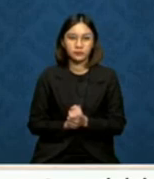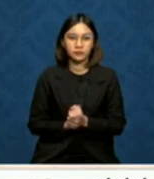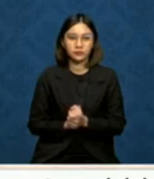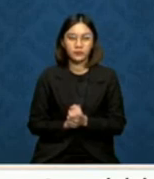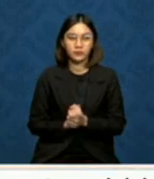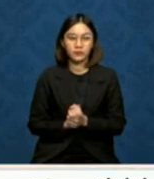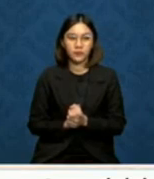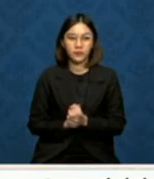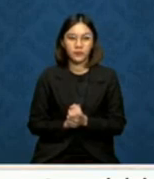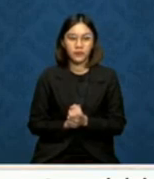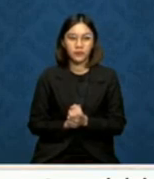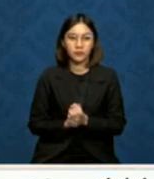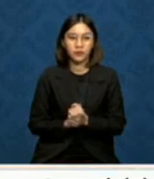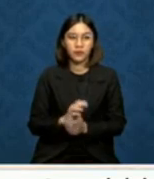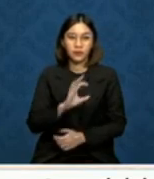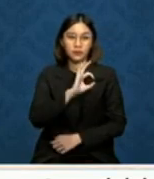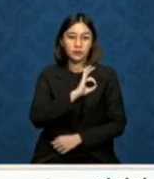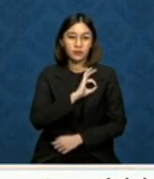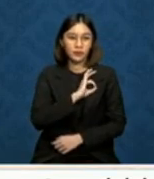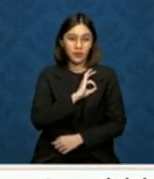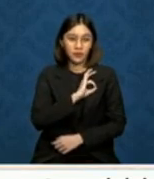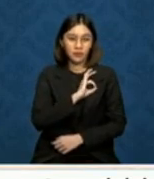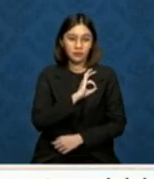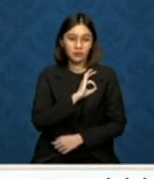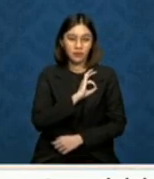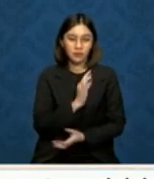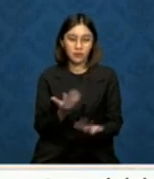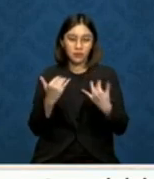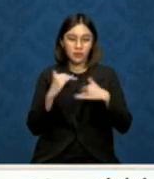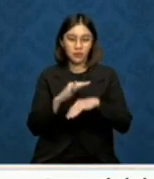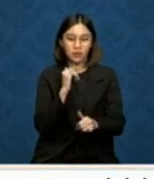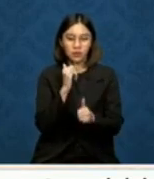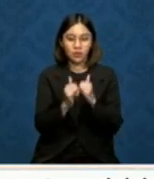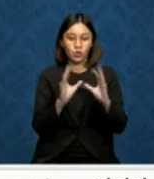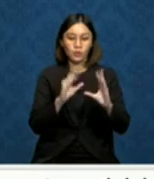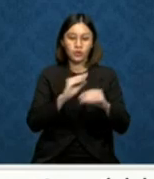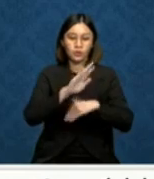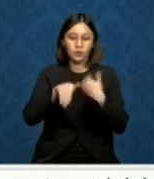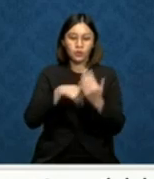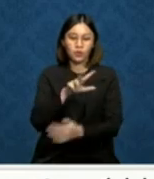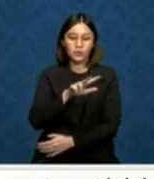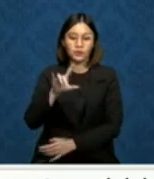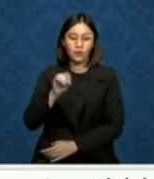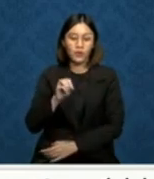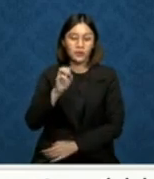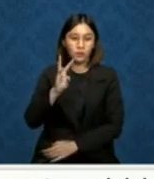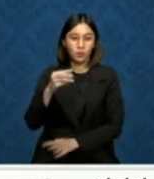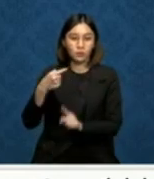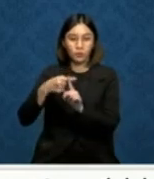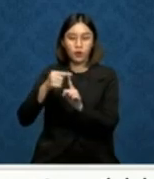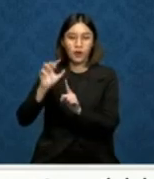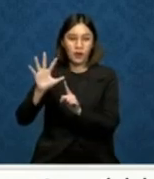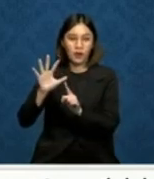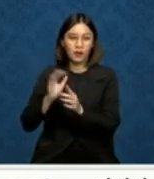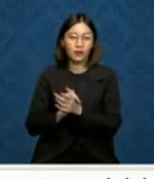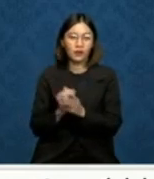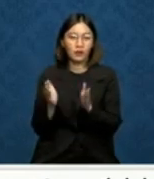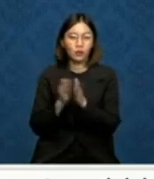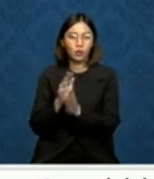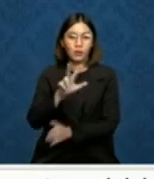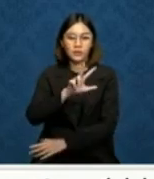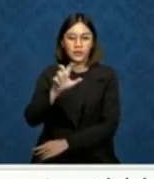มีท่านสมาชิกเข้าร่วมประชุมนะครับ386บวก5นะครับ